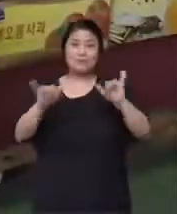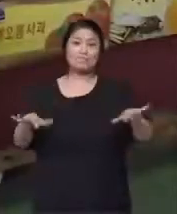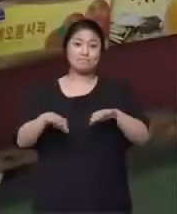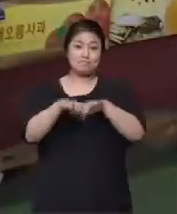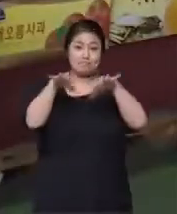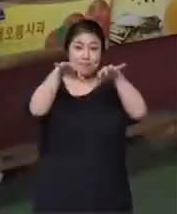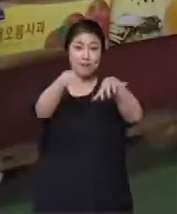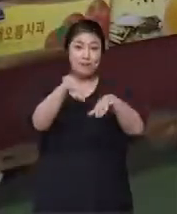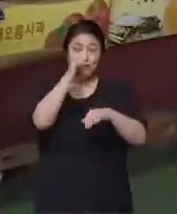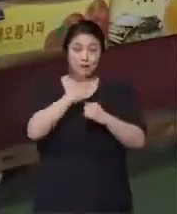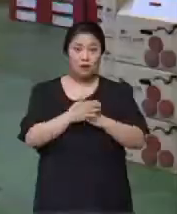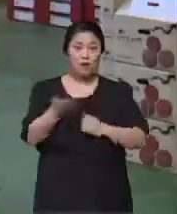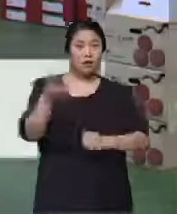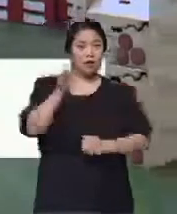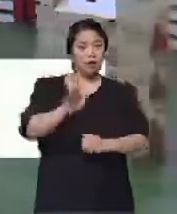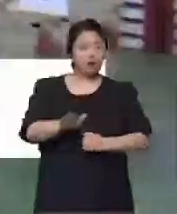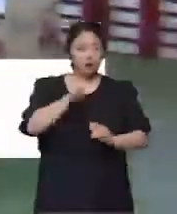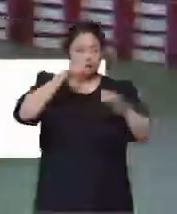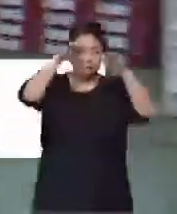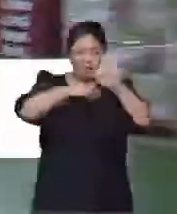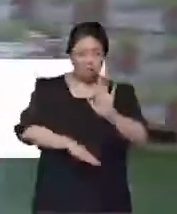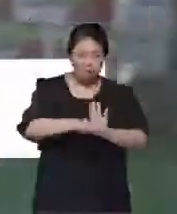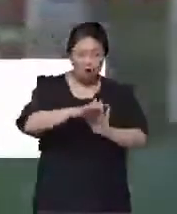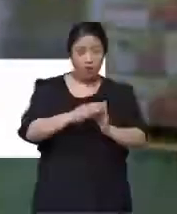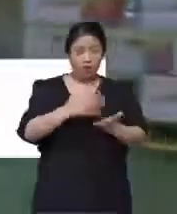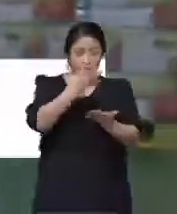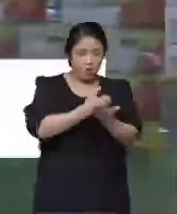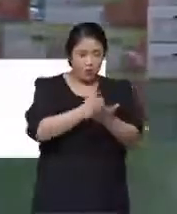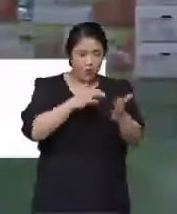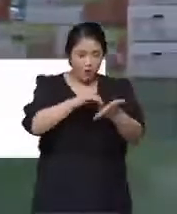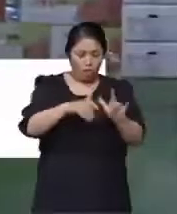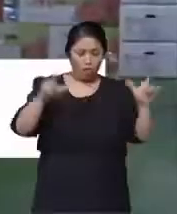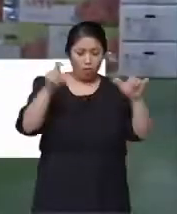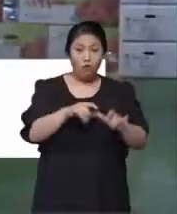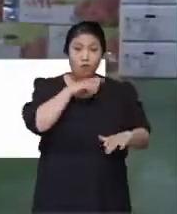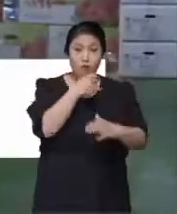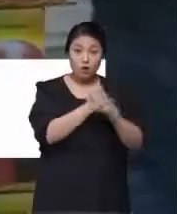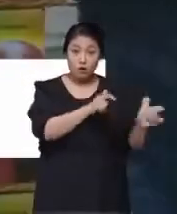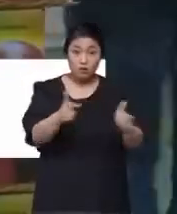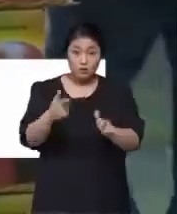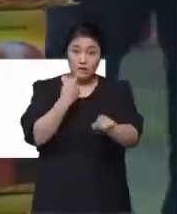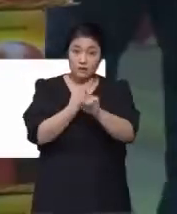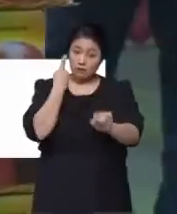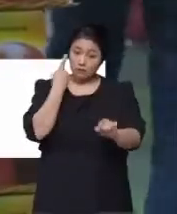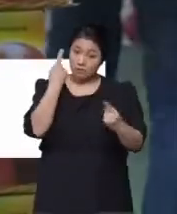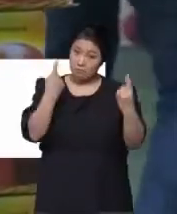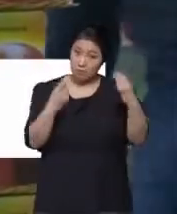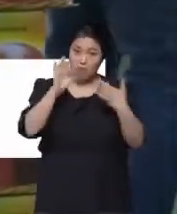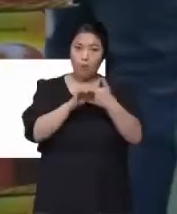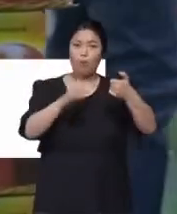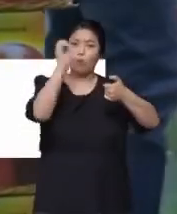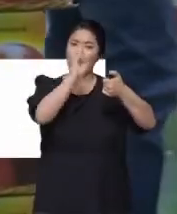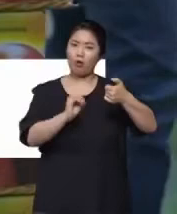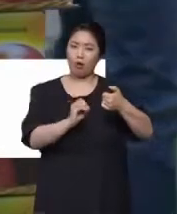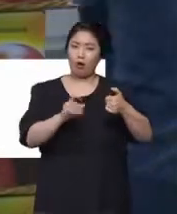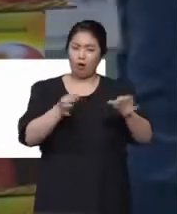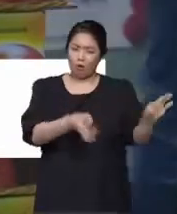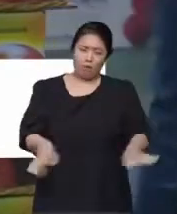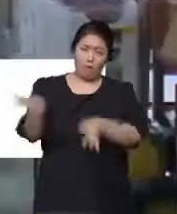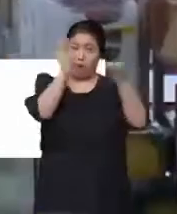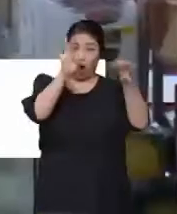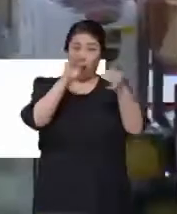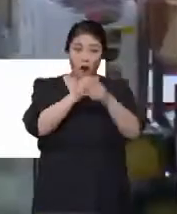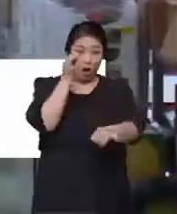늘었습니다. 하지만 집중호우 등으로 수확량이 대폭 준 과일은 지난해 이맘때보다 50% 이상 값이